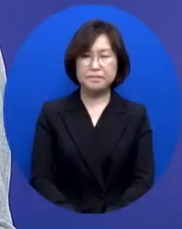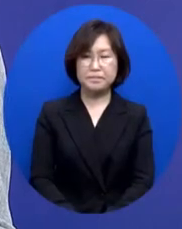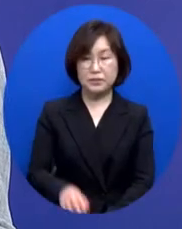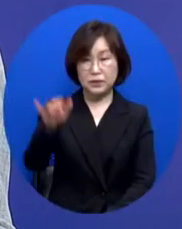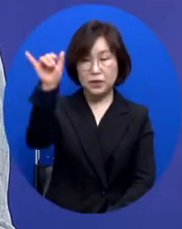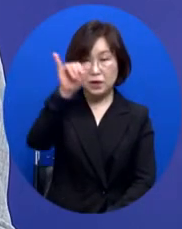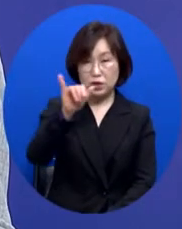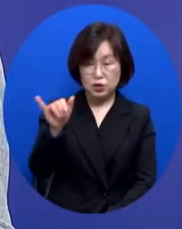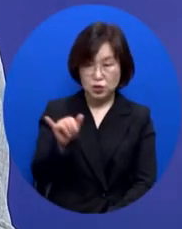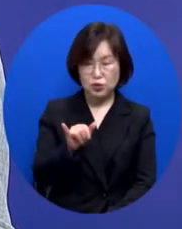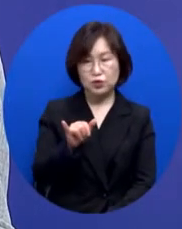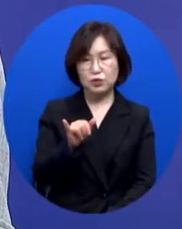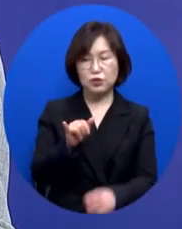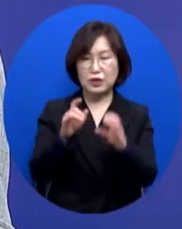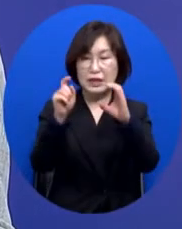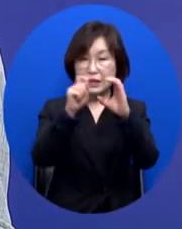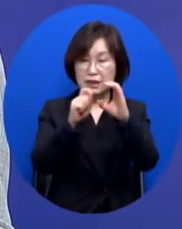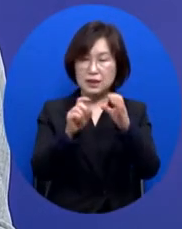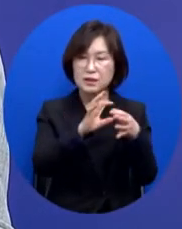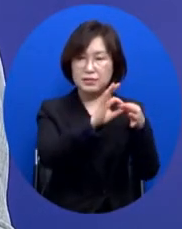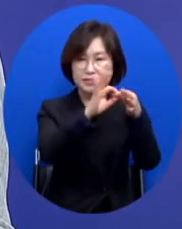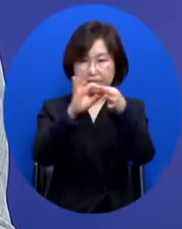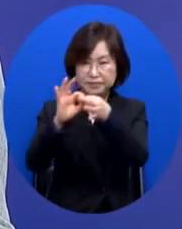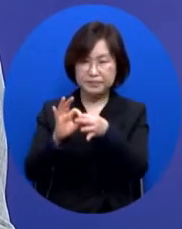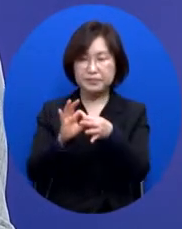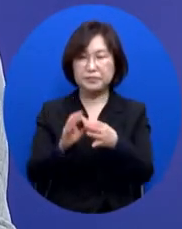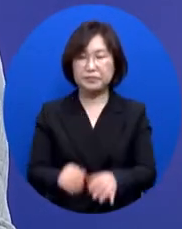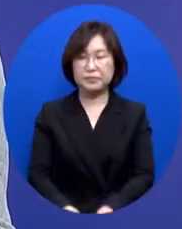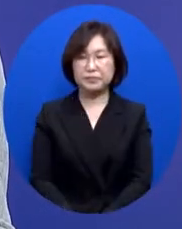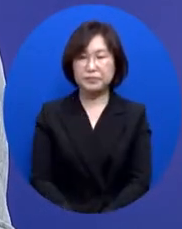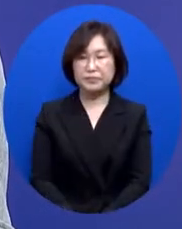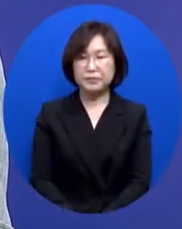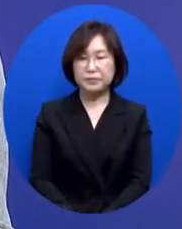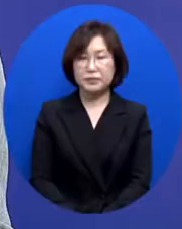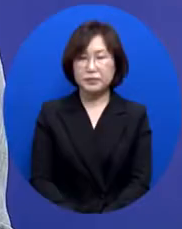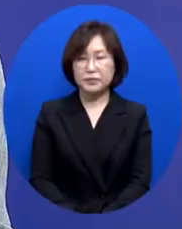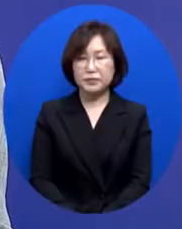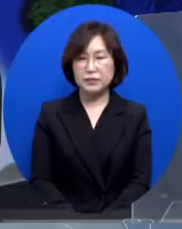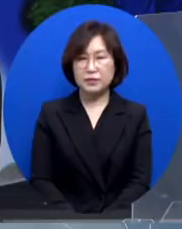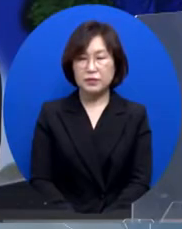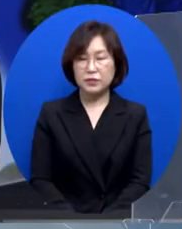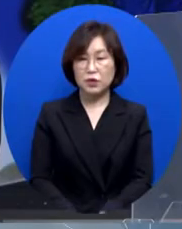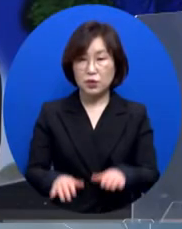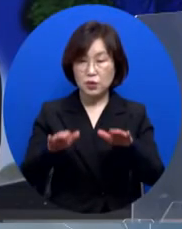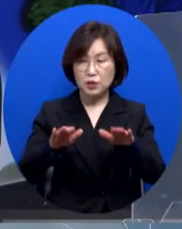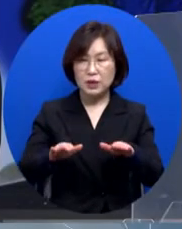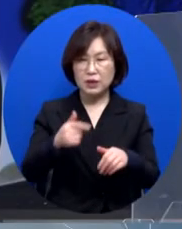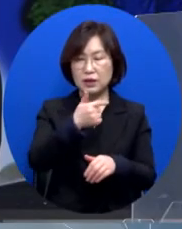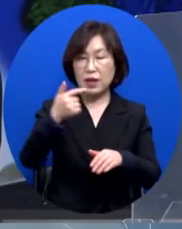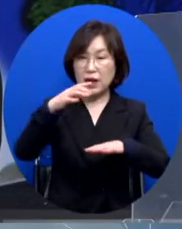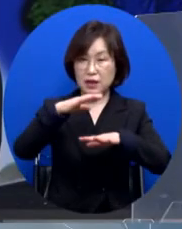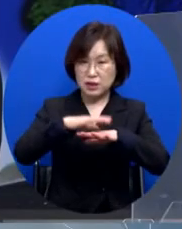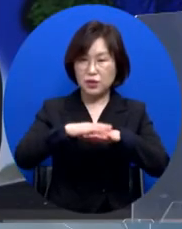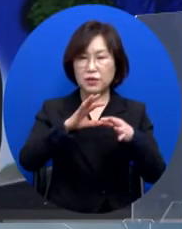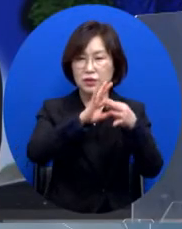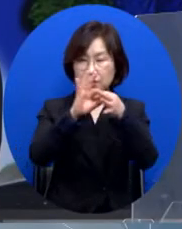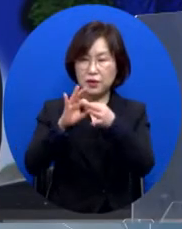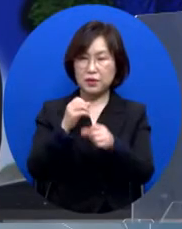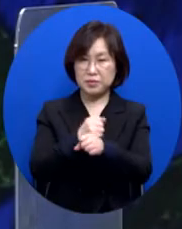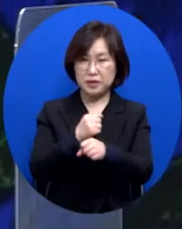전국에 있는 CTS 뉴스 스튜디오를 연결하는 시간입니다. 전국의 생생한 소식, 오늘은 CTS 대전 스튜디오를